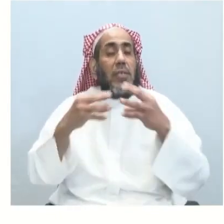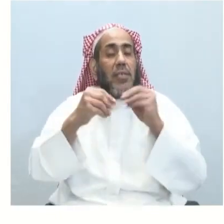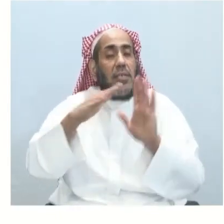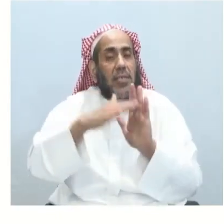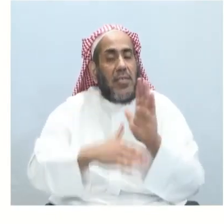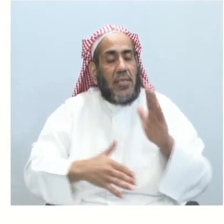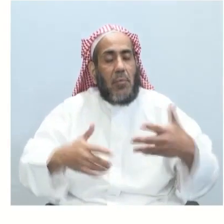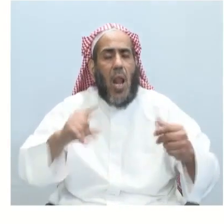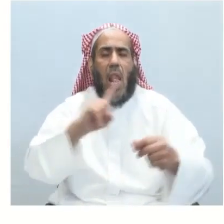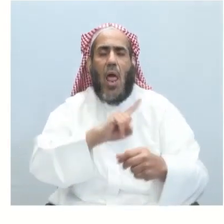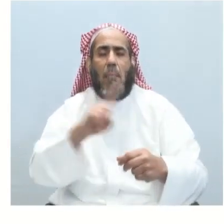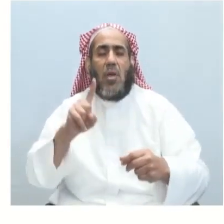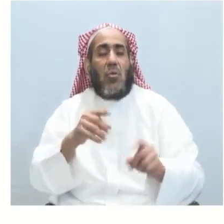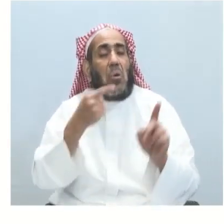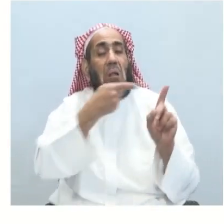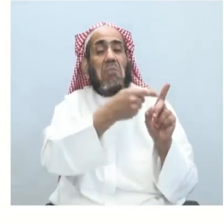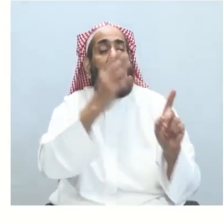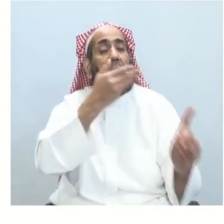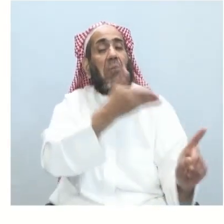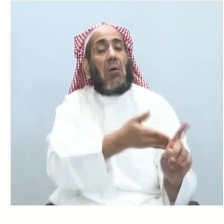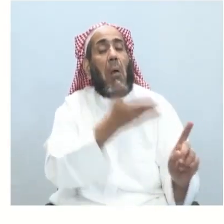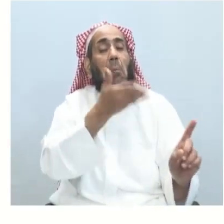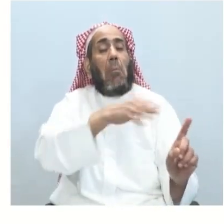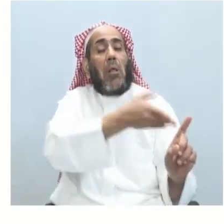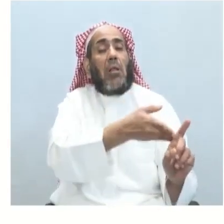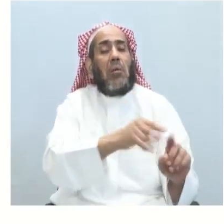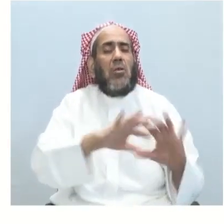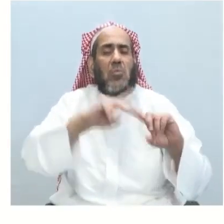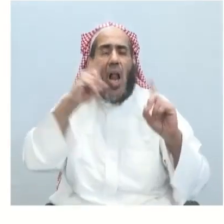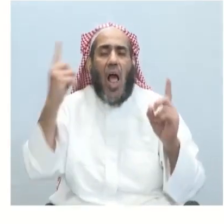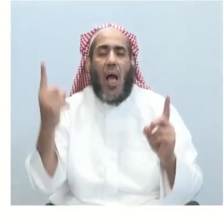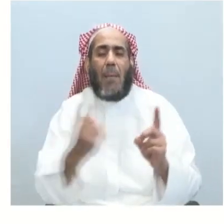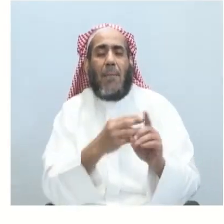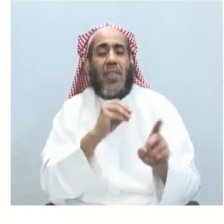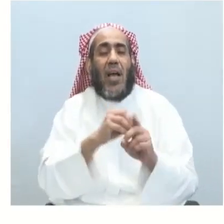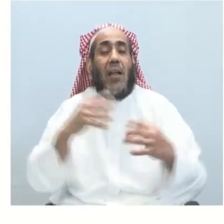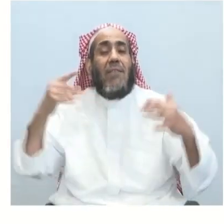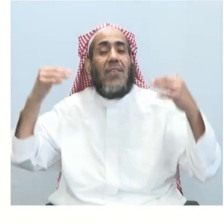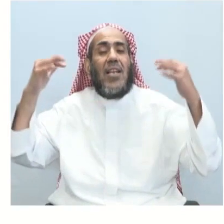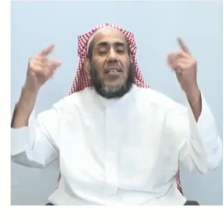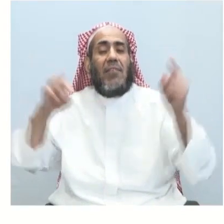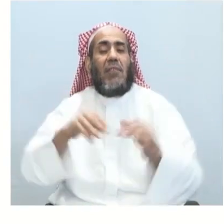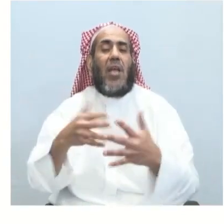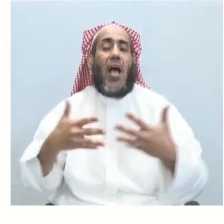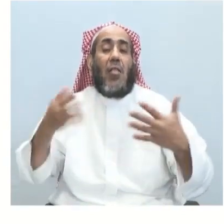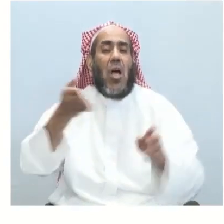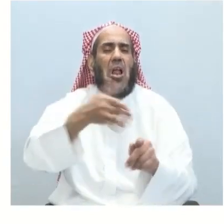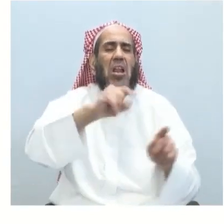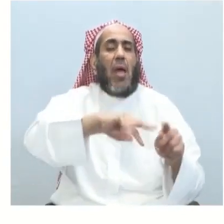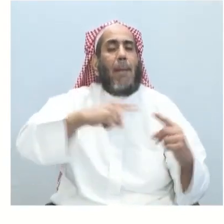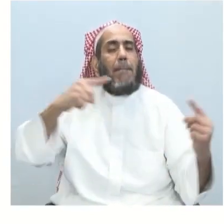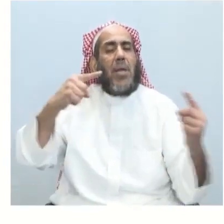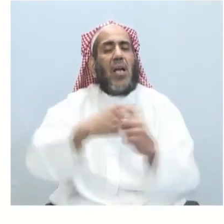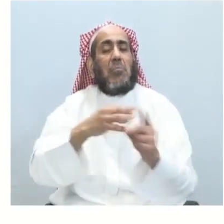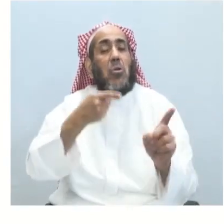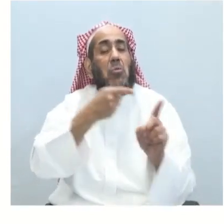ابي العلاء لم يذكر الفقيه ولم يتحدث عن فقيه وانما اتحدث بشكل بشكل عام فذكر فلسفته في هذا الثاء يعني بعكس من